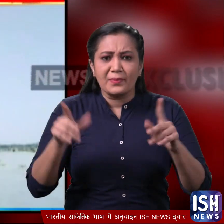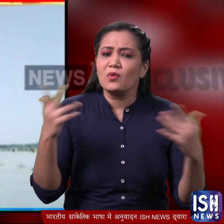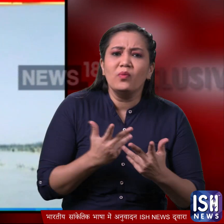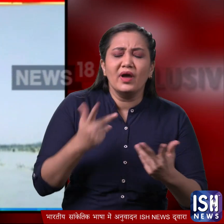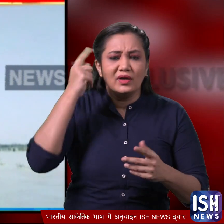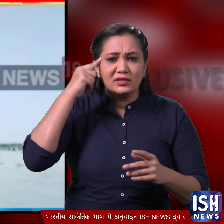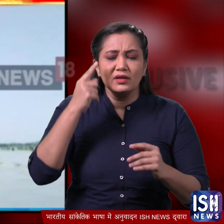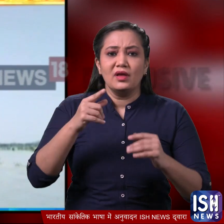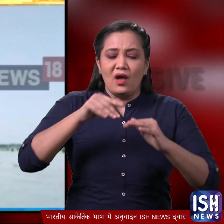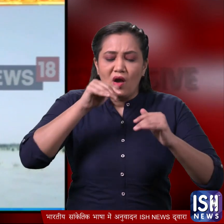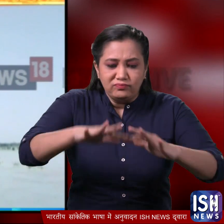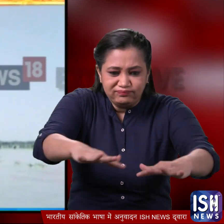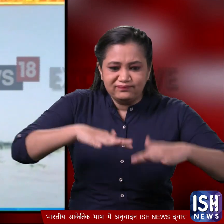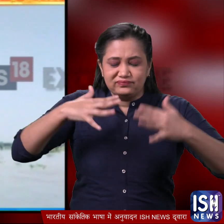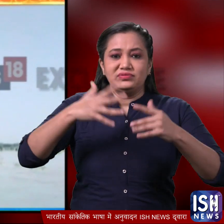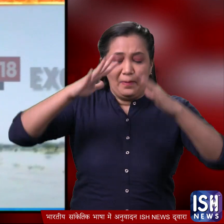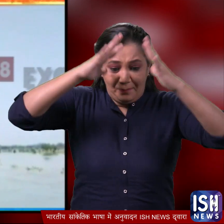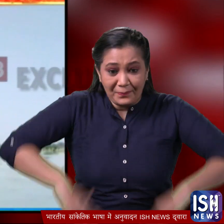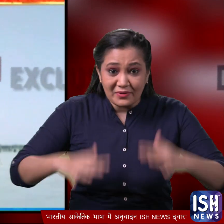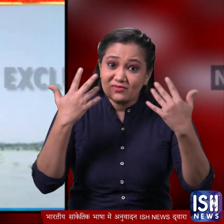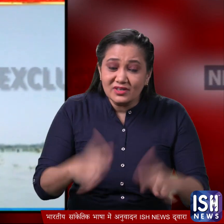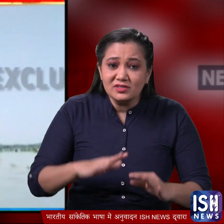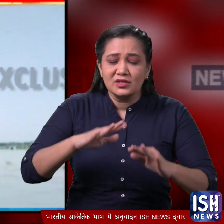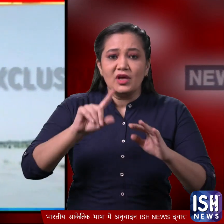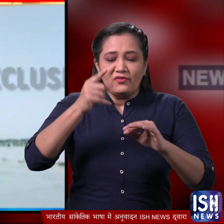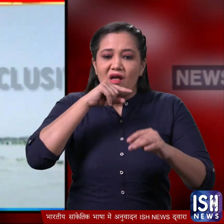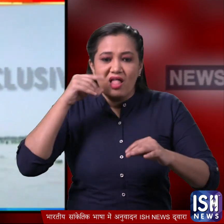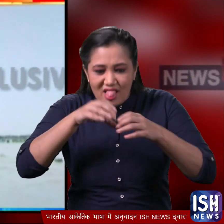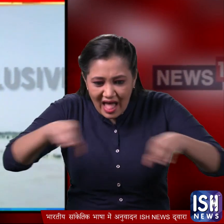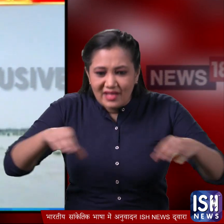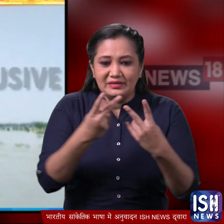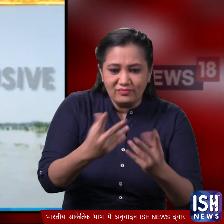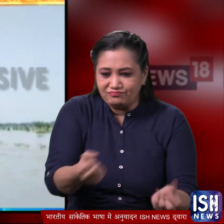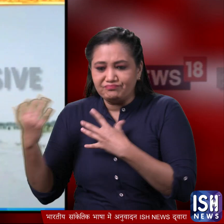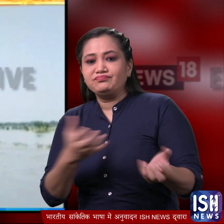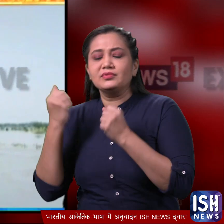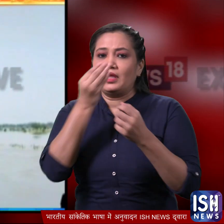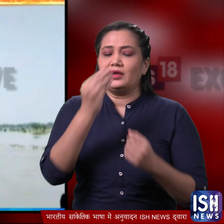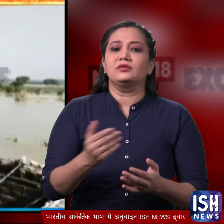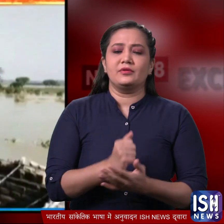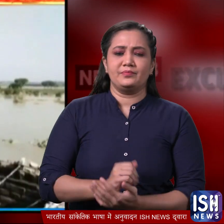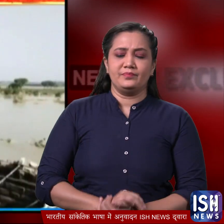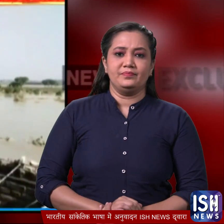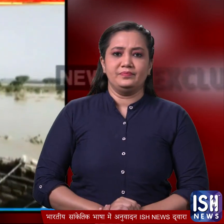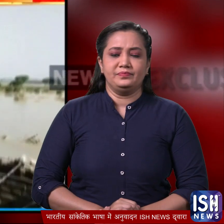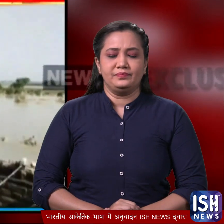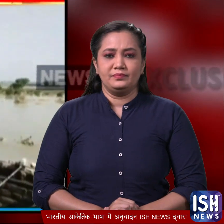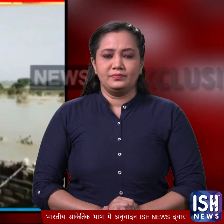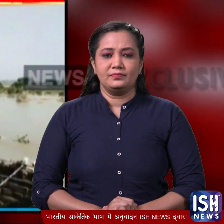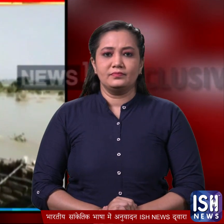आए। उन्होंने ऐसा इसलिए किया ताकि बाढ़ में मकान के ढह जाने से पहले वो ईंट और दूसरी चीजें निकाल सकें।